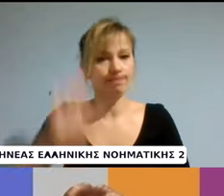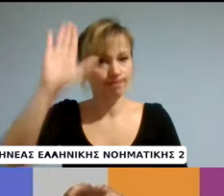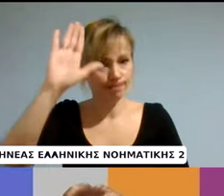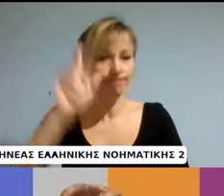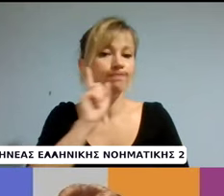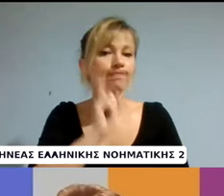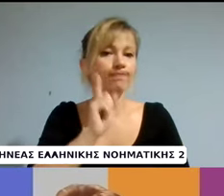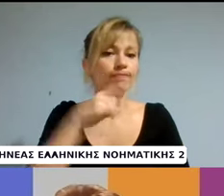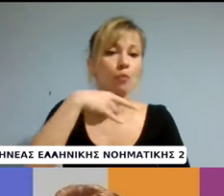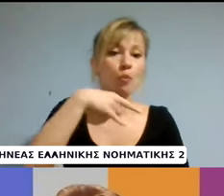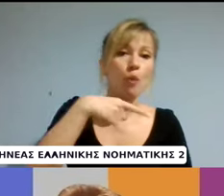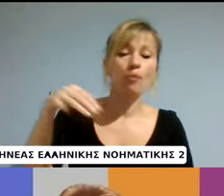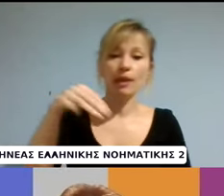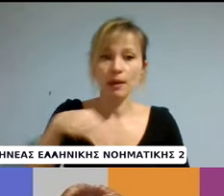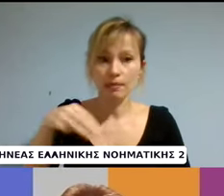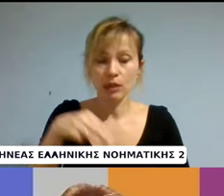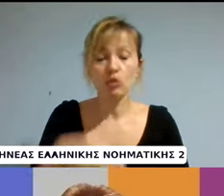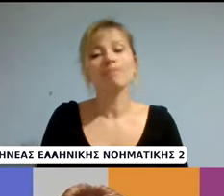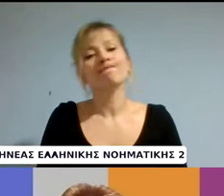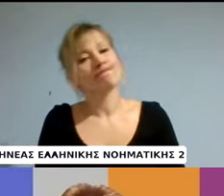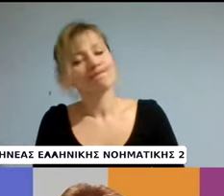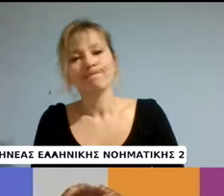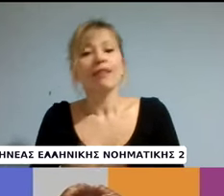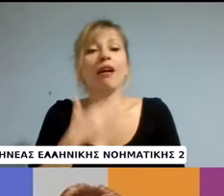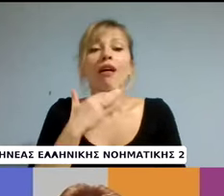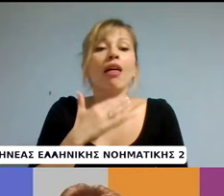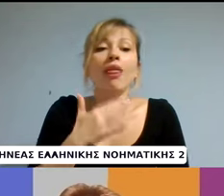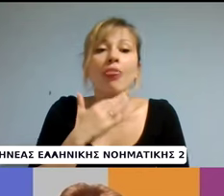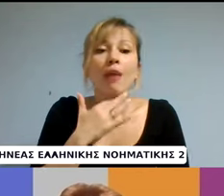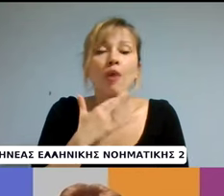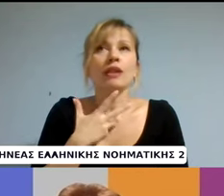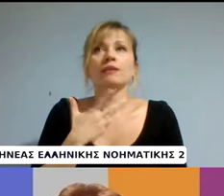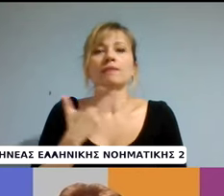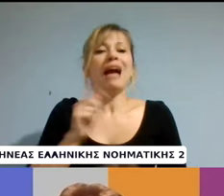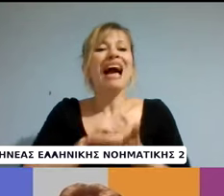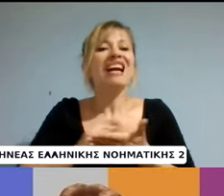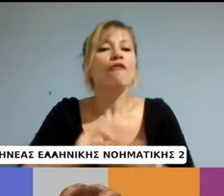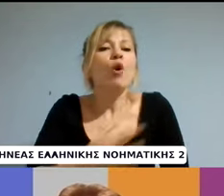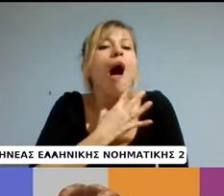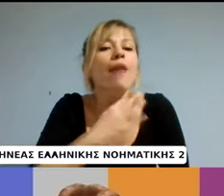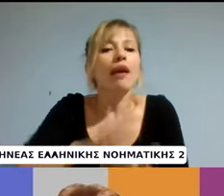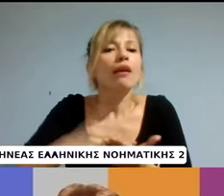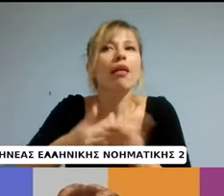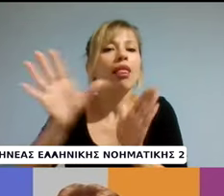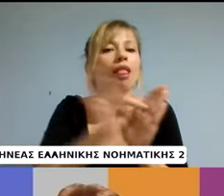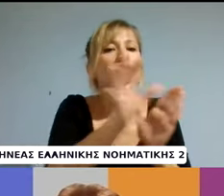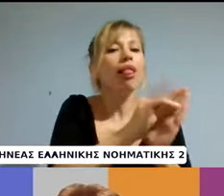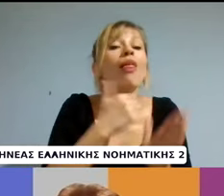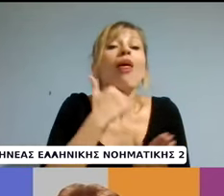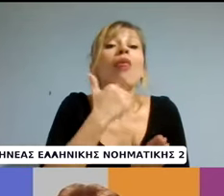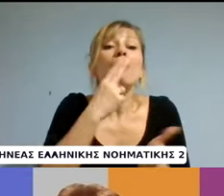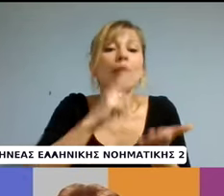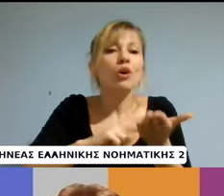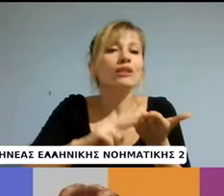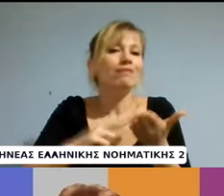Είναι αδύνατο να έχεις τόσους μισθωτούς όσες ανάγκες υπάρχουν στο γραφείο. Δηλαδή, αποκλείεται ένα